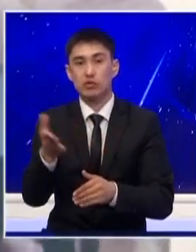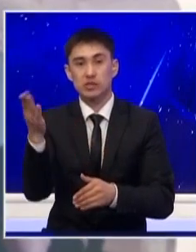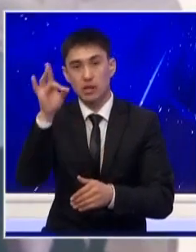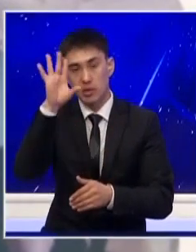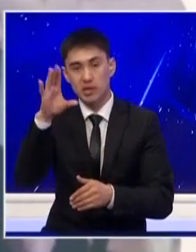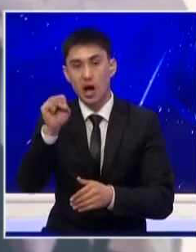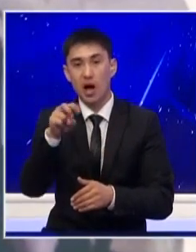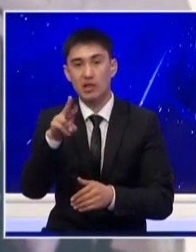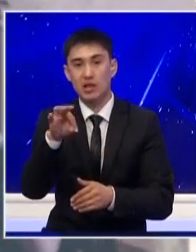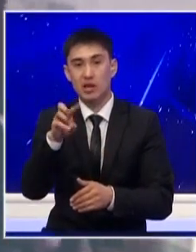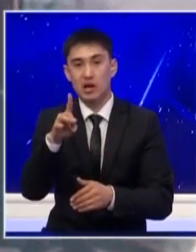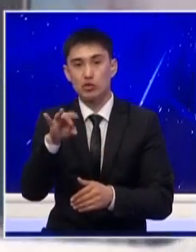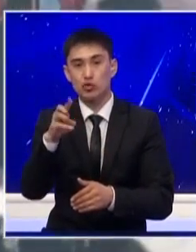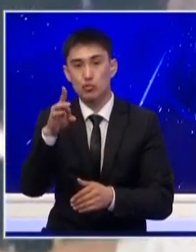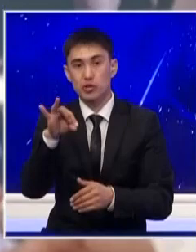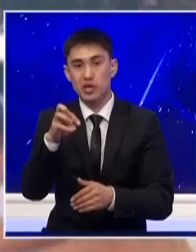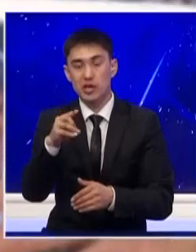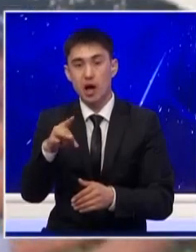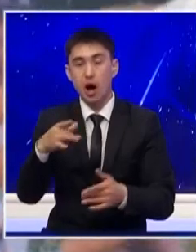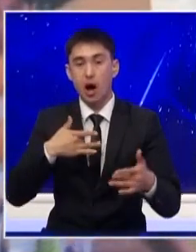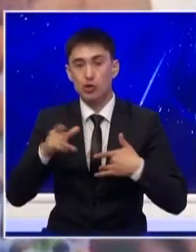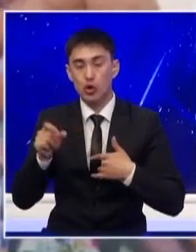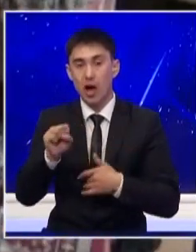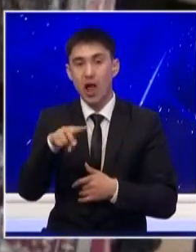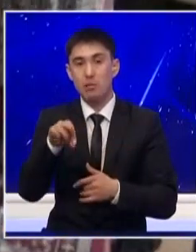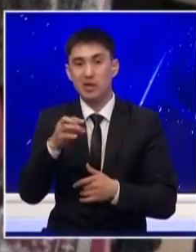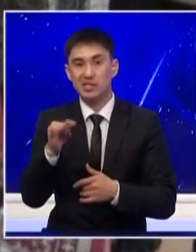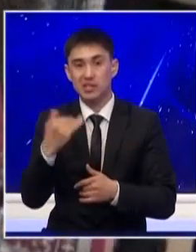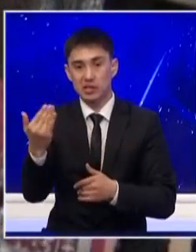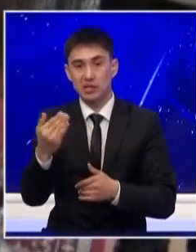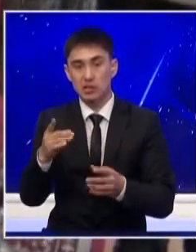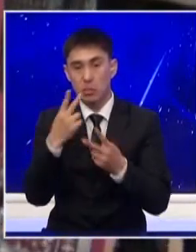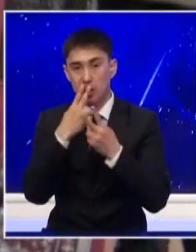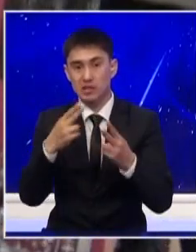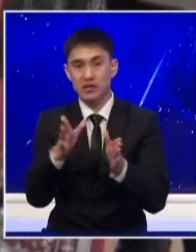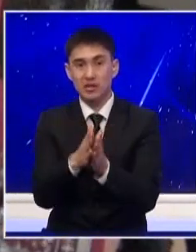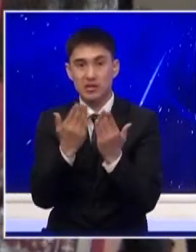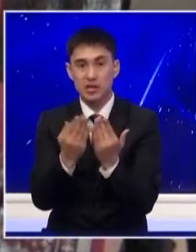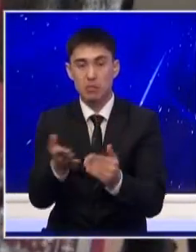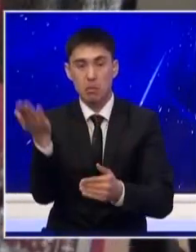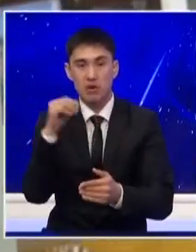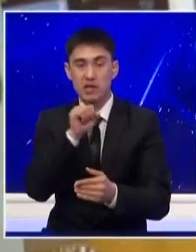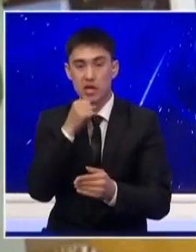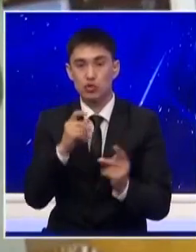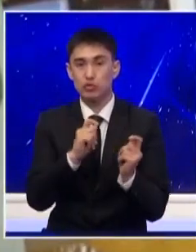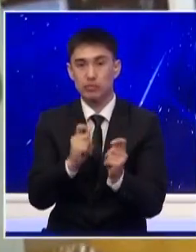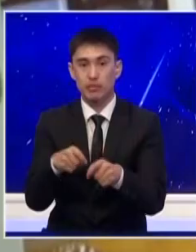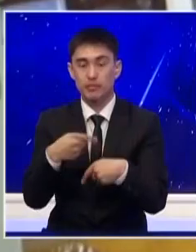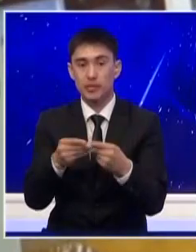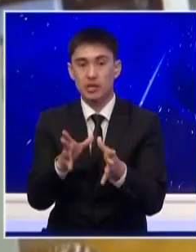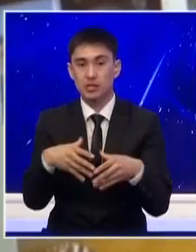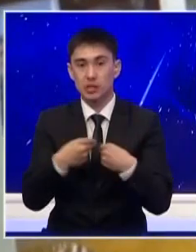тюбетейке» актера Алимгазы Раимбекова, с гордостью поделился редкими фотоснимками и книгами, подаренными прадедушкой. Родословную своей